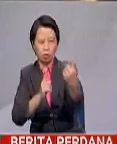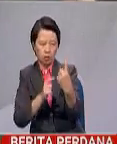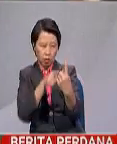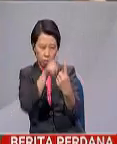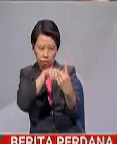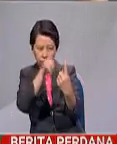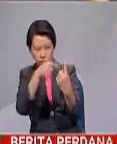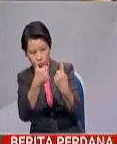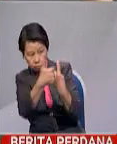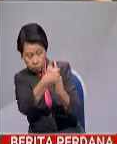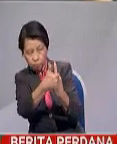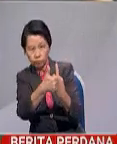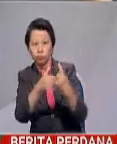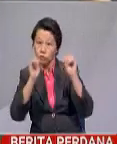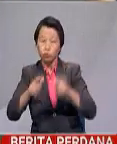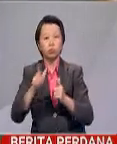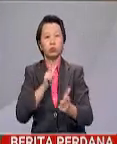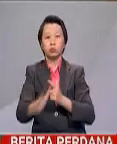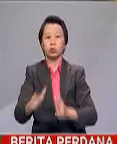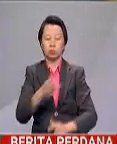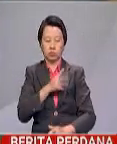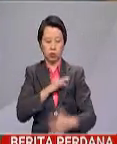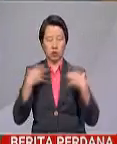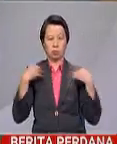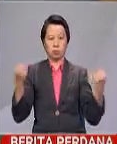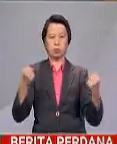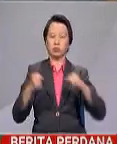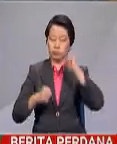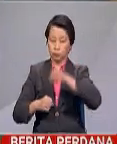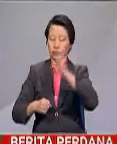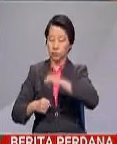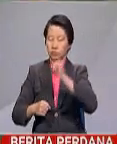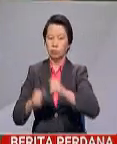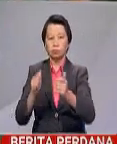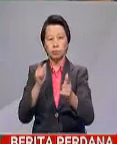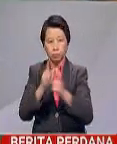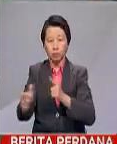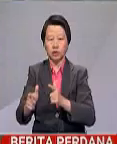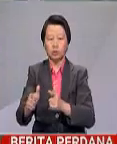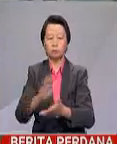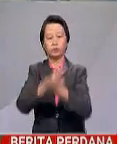sebagainya, dan ini telah dibenarkan Kementerian Kesihatan Malaysia supaya